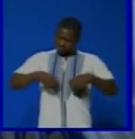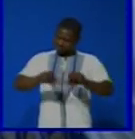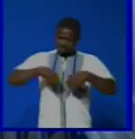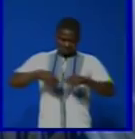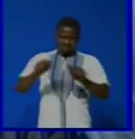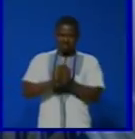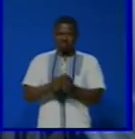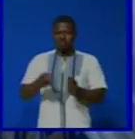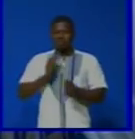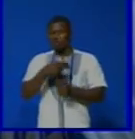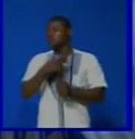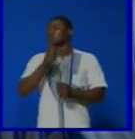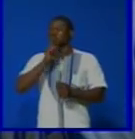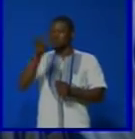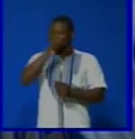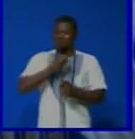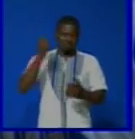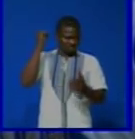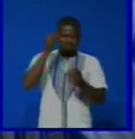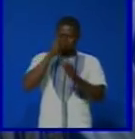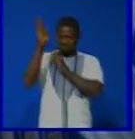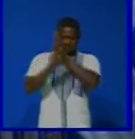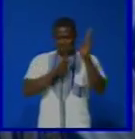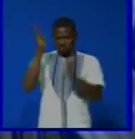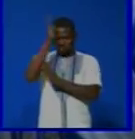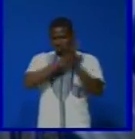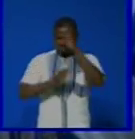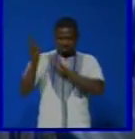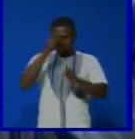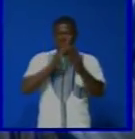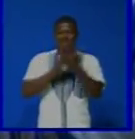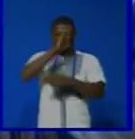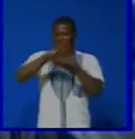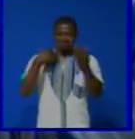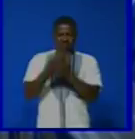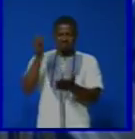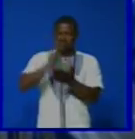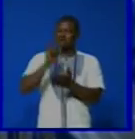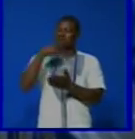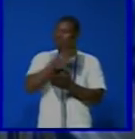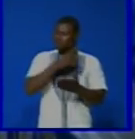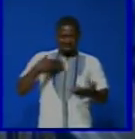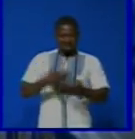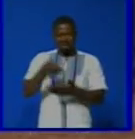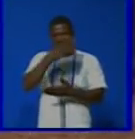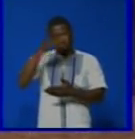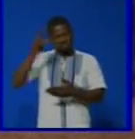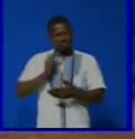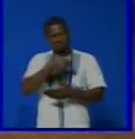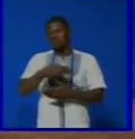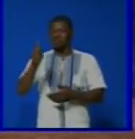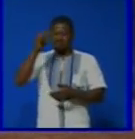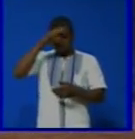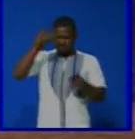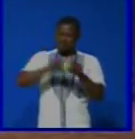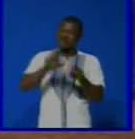touchés par tout ce qui arrive, par nos frères qui sont en train de tomber parce qu'ils défendent le Burkina, mais nous ne